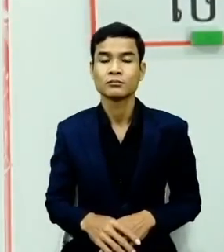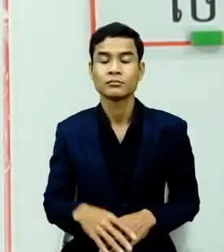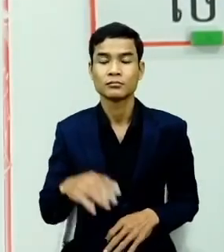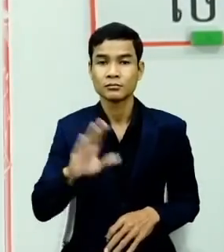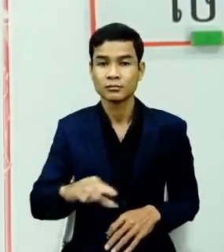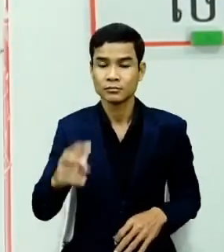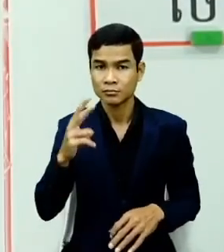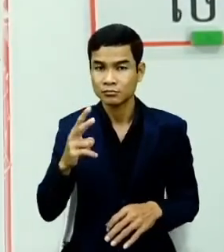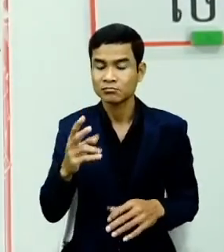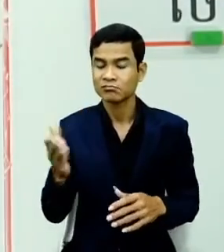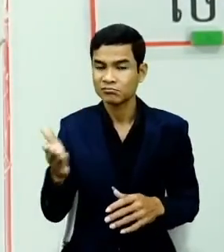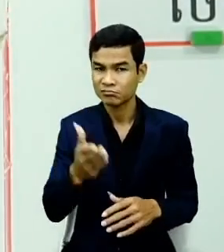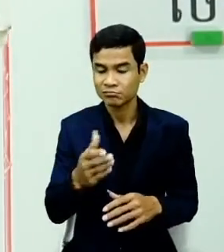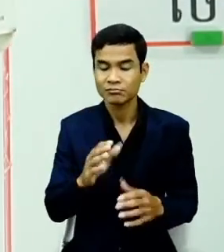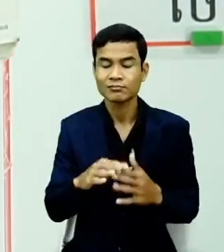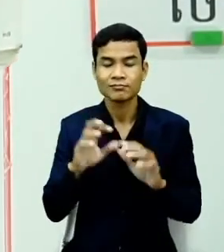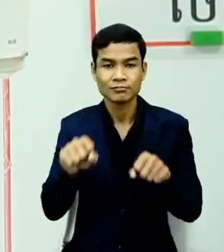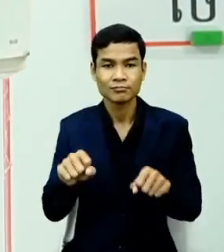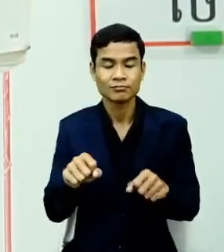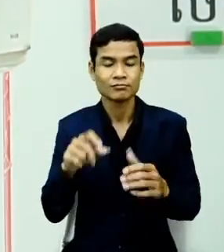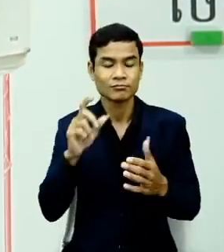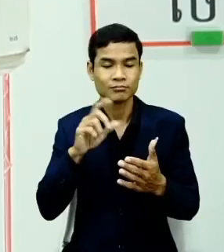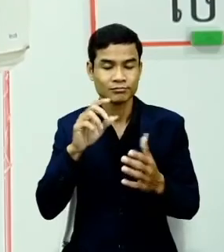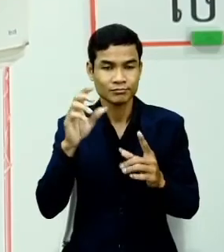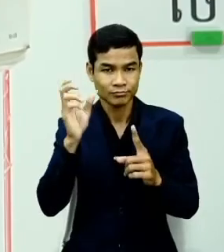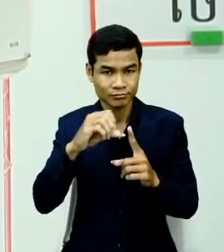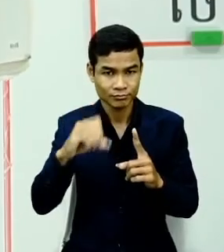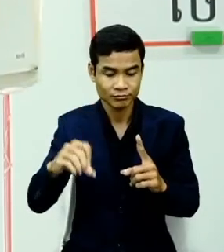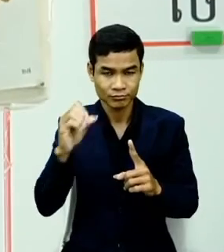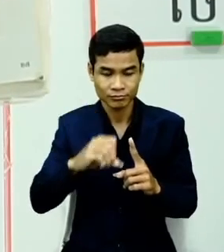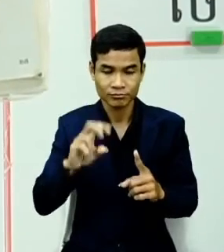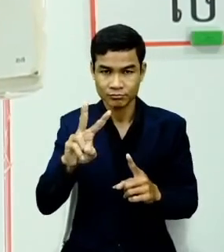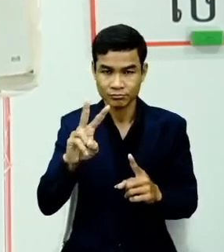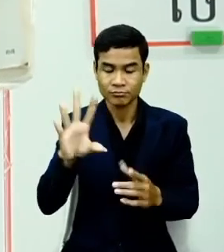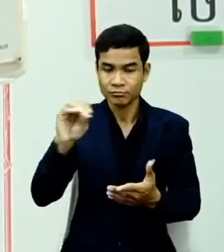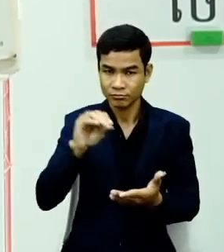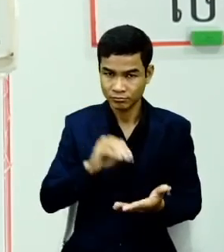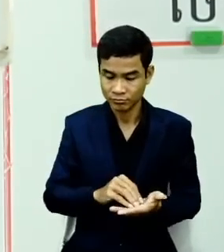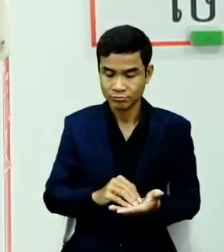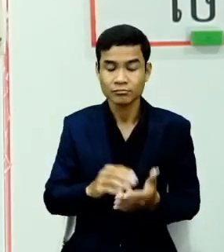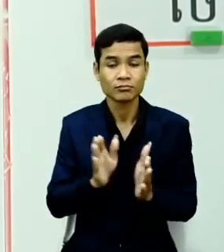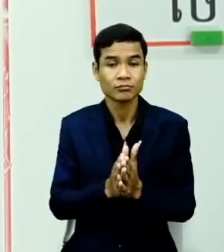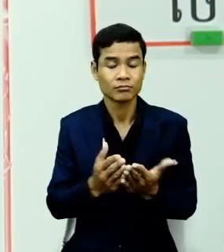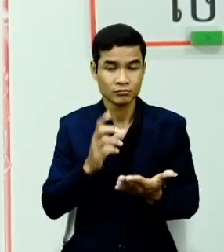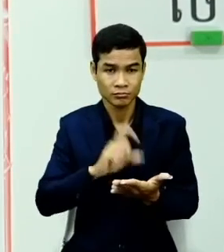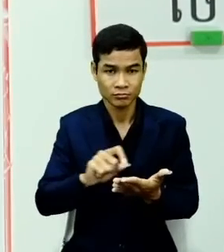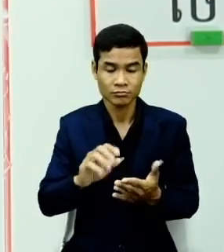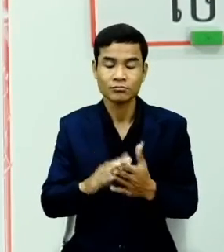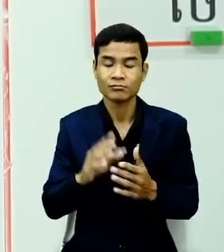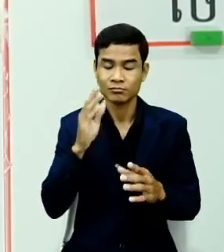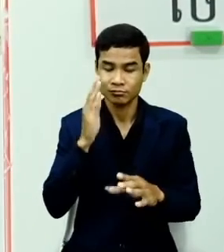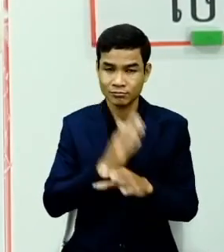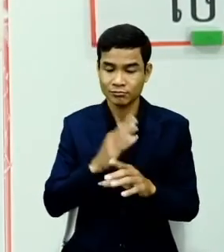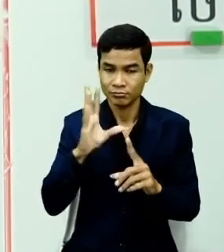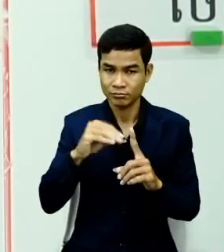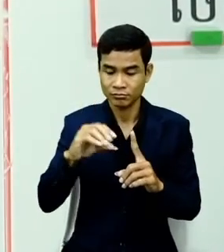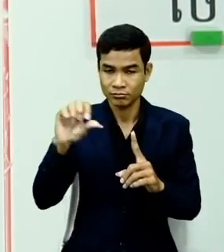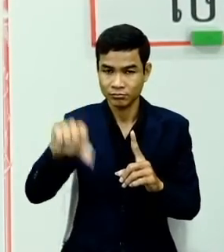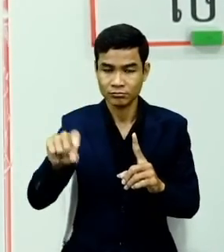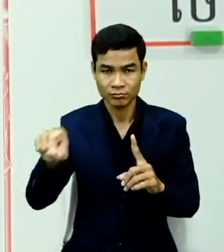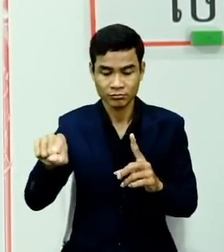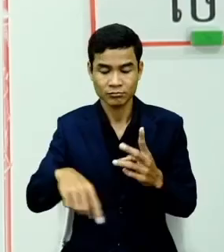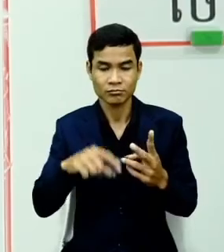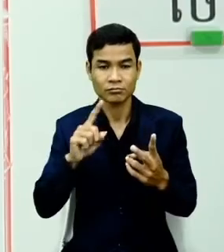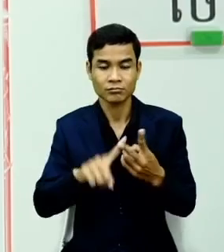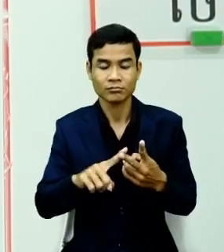កូនក៏ទាំងអស់គ្នាត្រូវចម្លងរបស់ទាំងពីរនេះចូលក្នុងសៀវភៅរបស់កូនរបស់ទី1កុំញុះគេនិងរបស់ទី